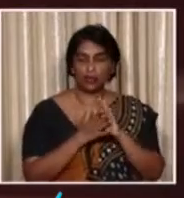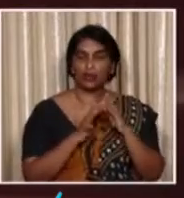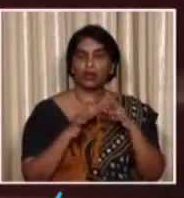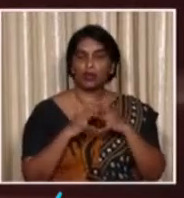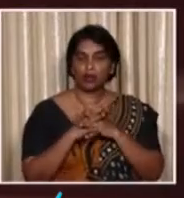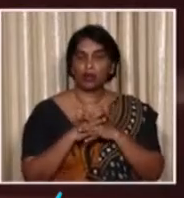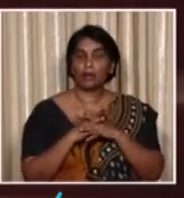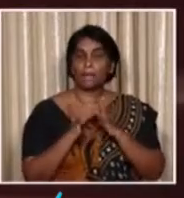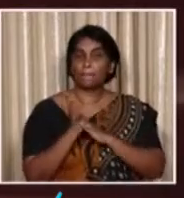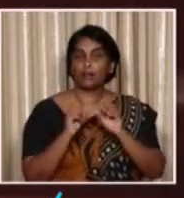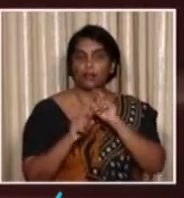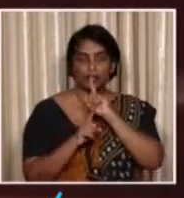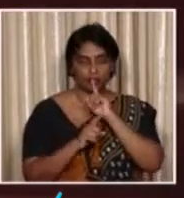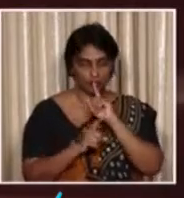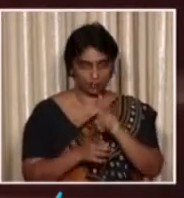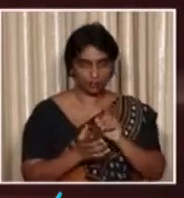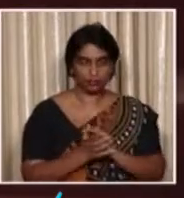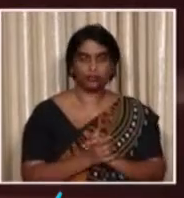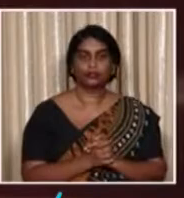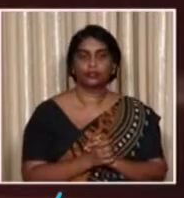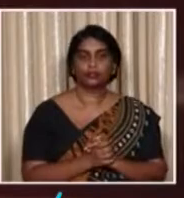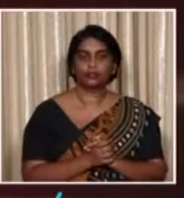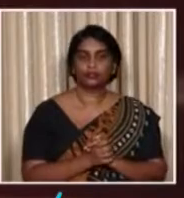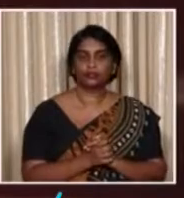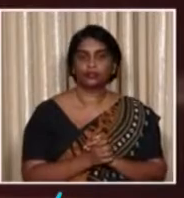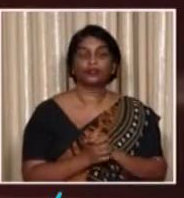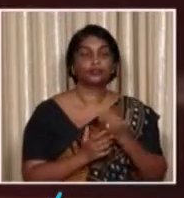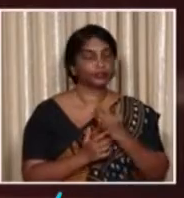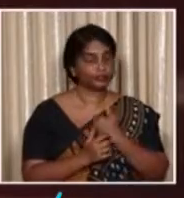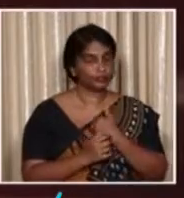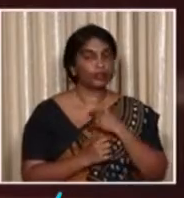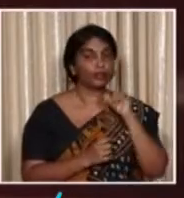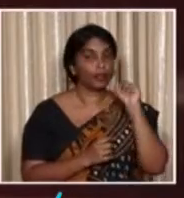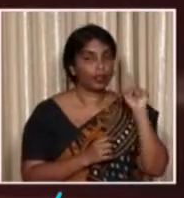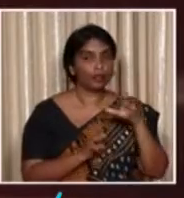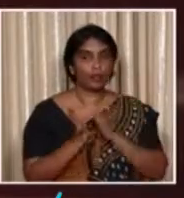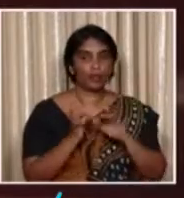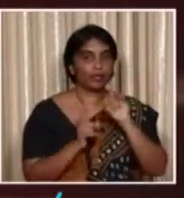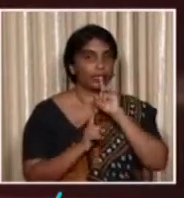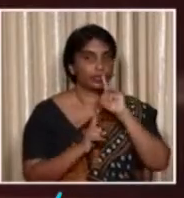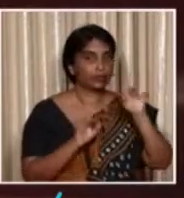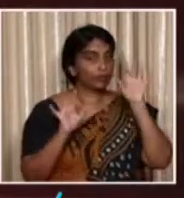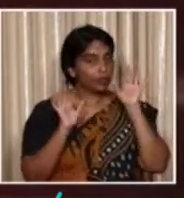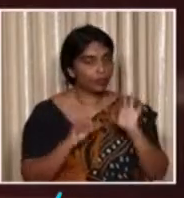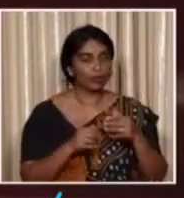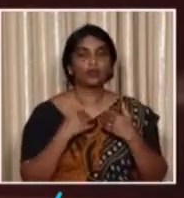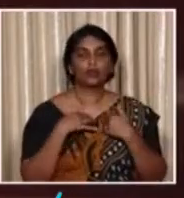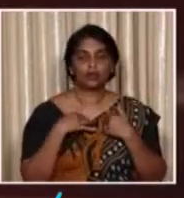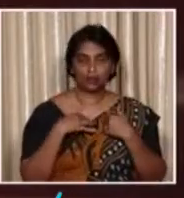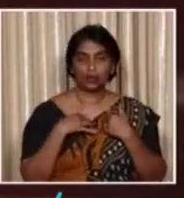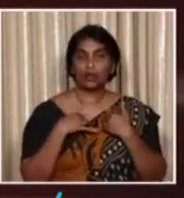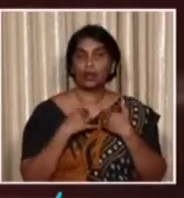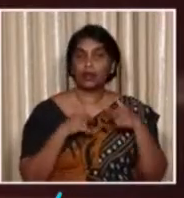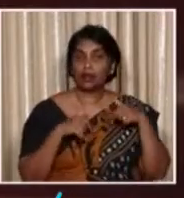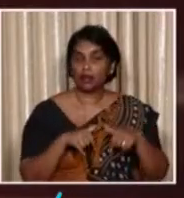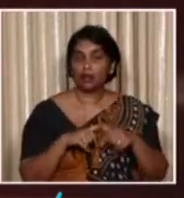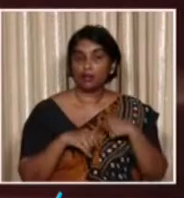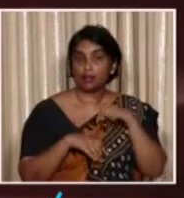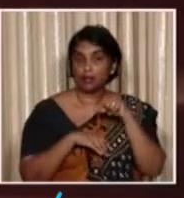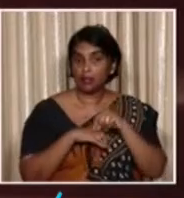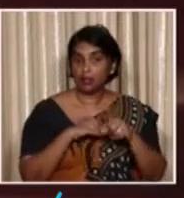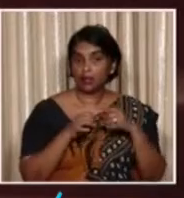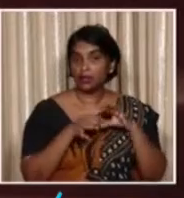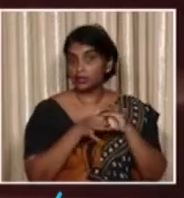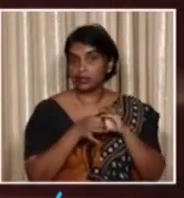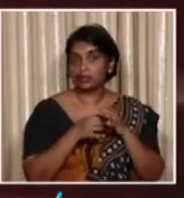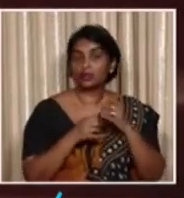මහතා මාධ්‍යයට ප්‍රකාශයක් කළේය. මා විසින් එම නම මාධ්‍යයට හෙළිදරව් නොකළේ මාධ්‍යම් කුමන්ත්‍රණයක